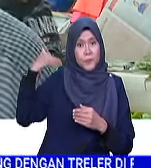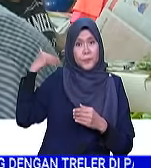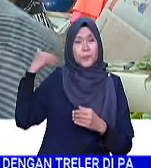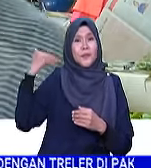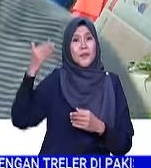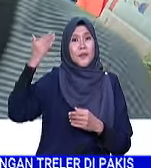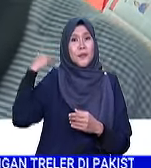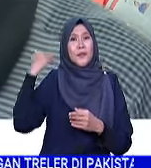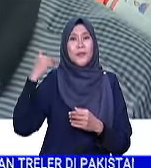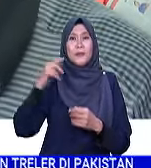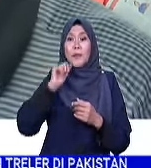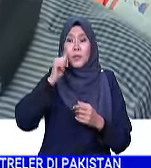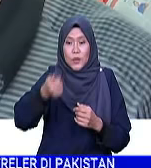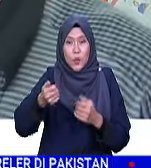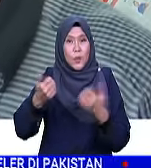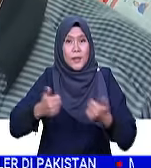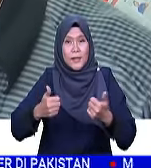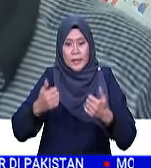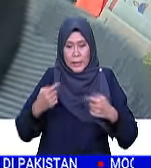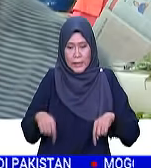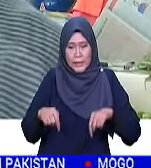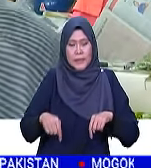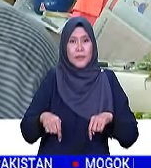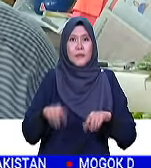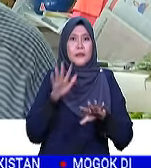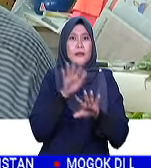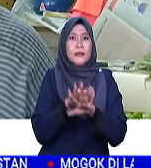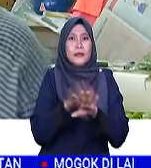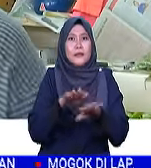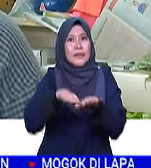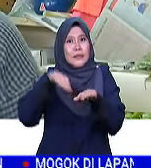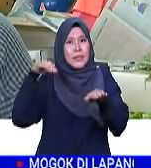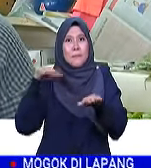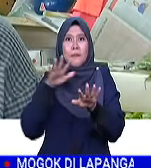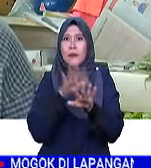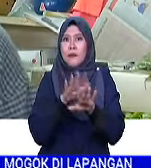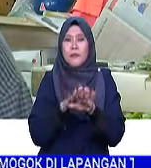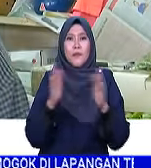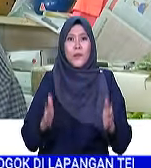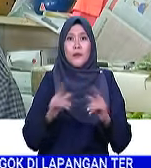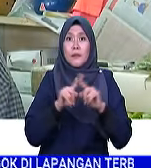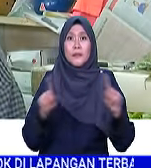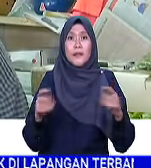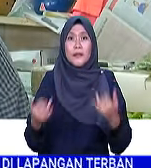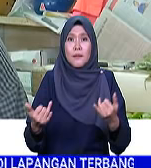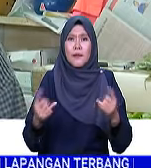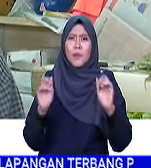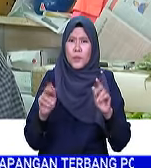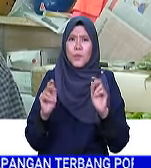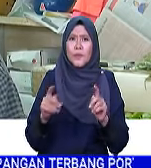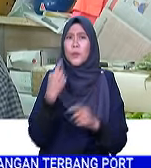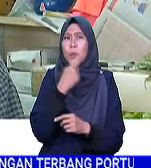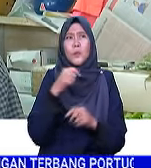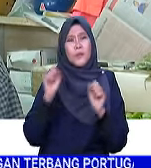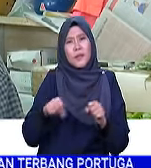Sebelum ini, masa besok nak raya, kalau hari ini, kita tak boleh jalan tau. Banyak orang. Tapi sekarang, bolehlah siapa-siapa